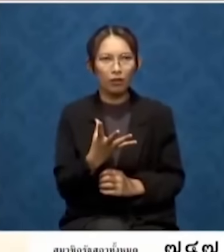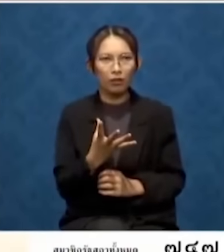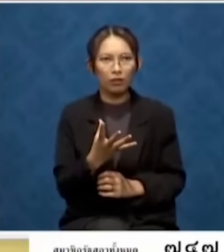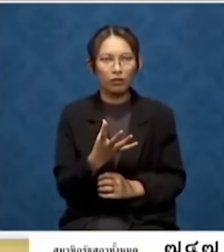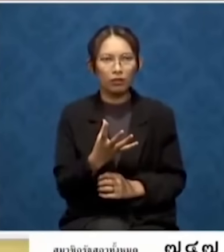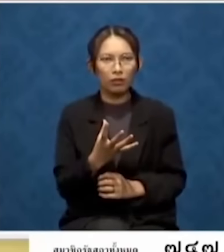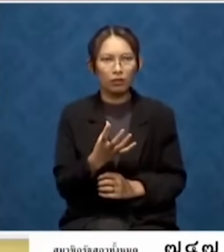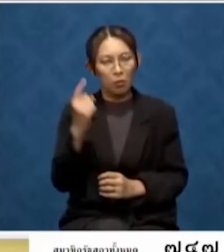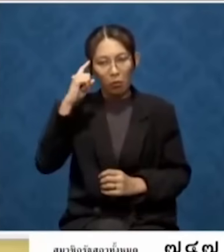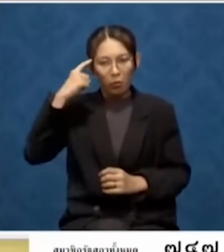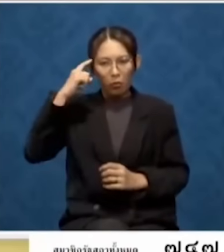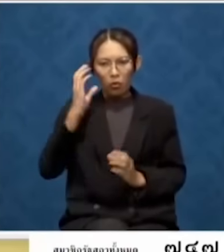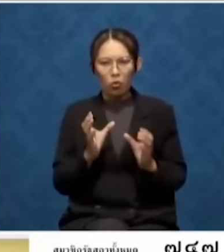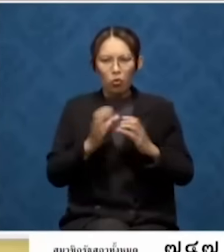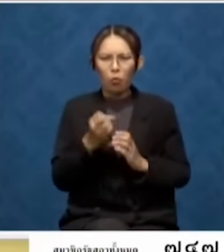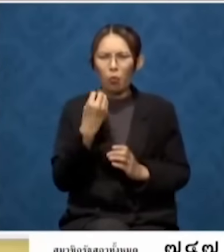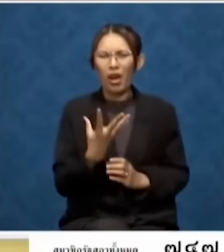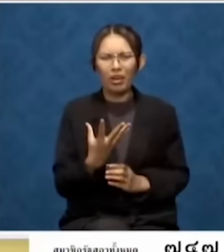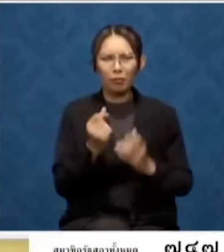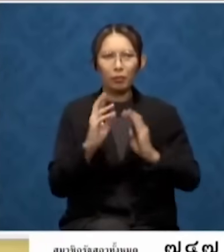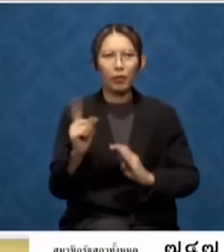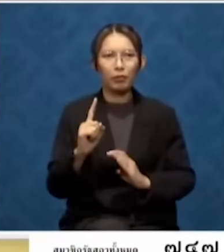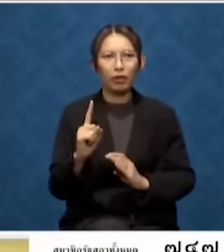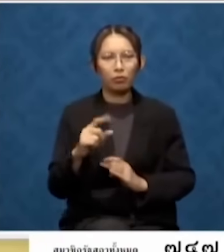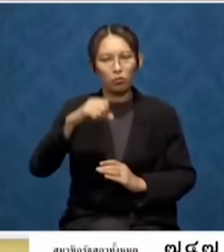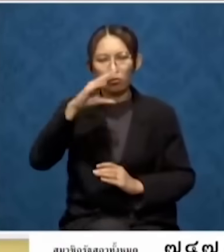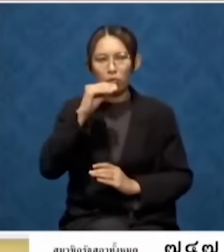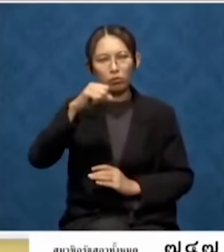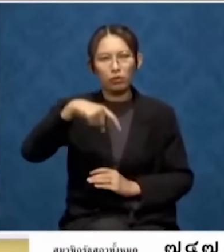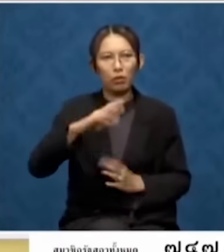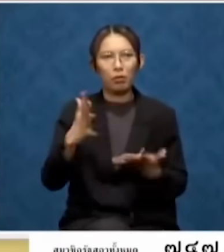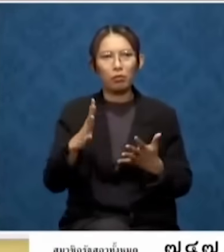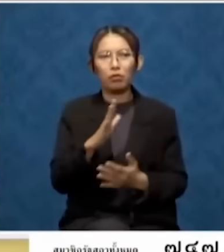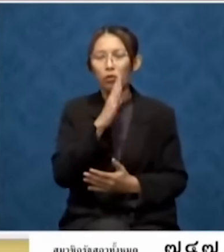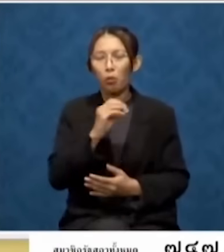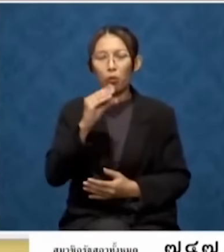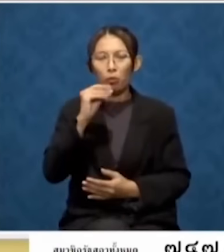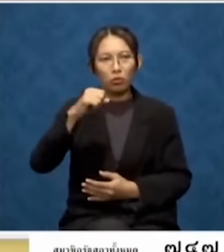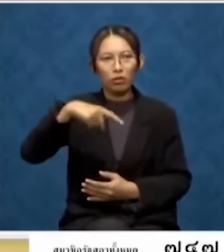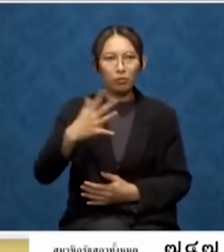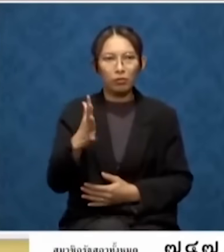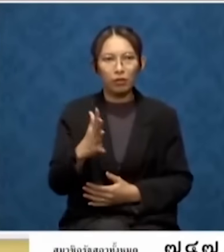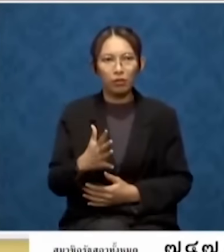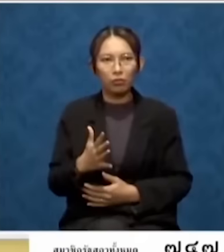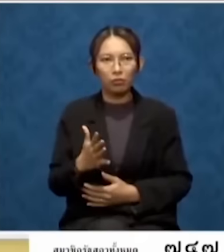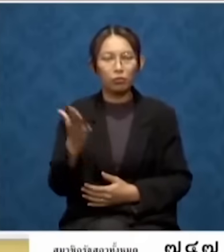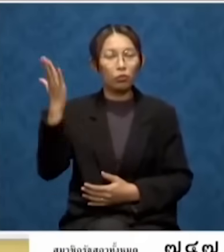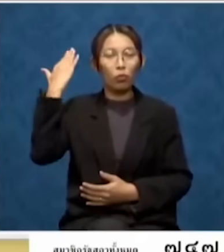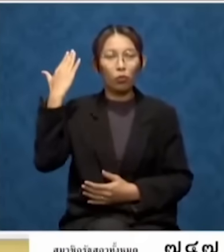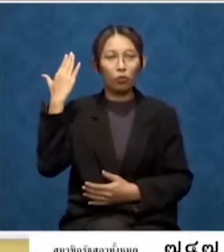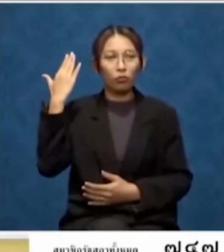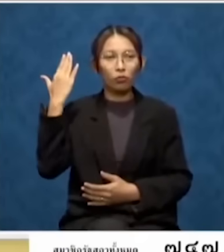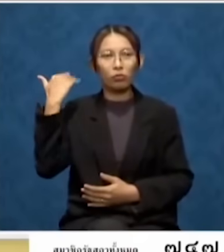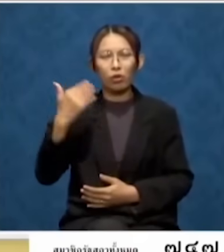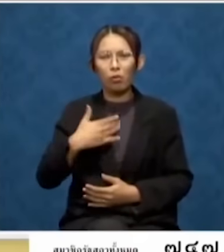ข้างมากจะเป็นอย่างไรไม่อยากจะให้พูดซ้ำถ้าพูดซ้ำก็มีหลายประเด็นวันนั้นตอนที่ก่อนจะลงมติ